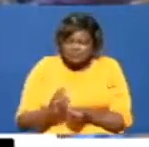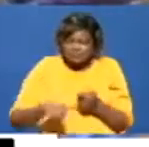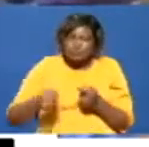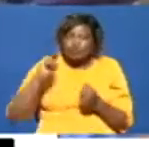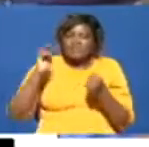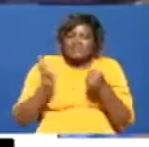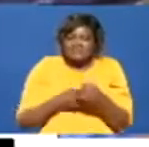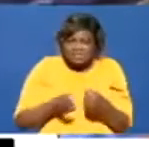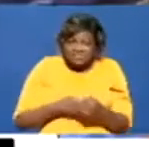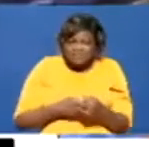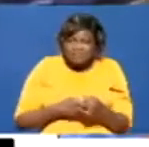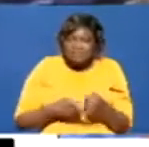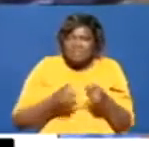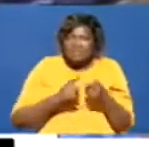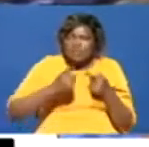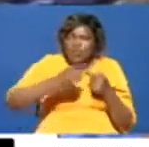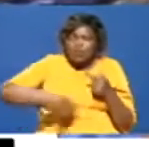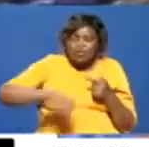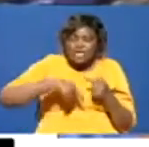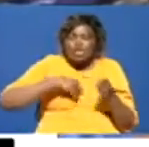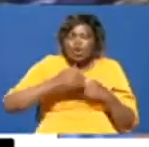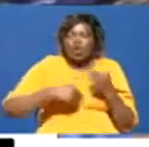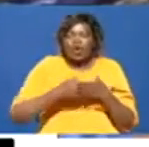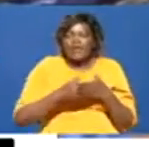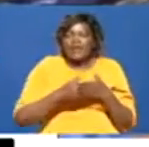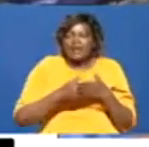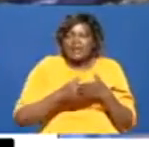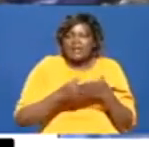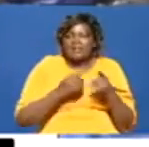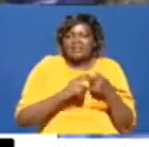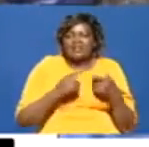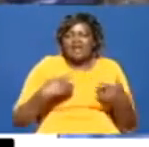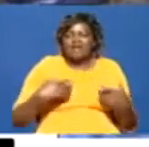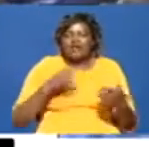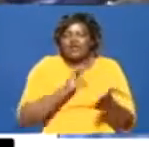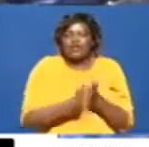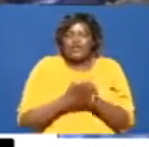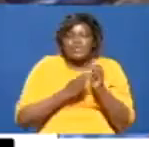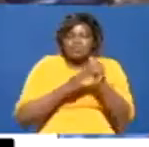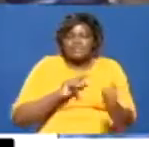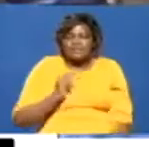2017, ati sisi hawa watu wote tumekosa mtu ya kutuongoza,